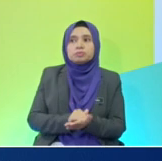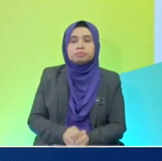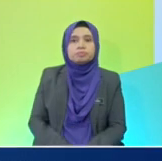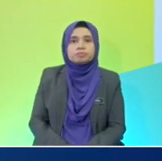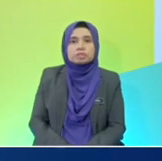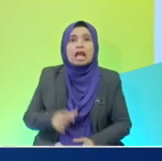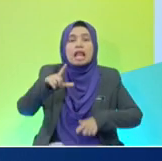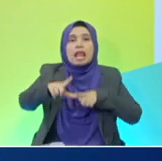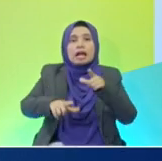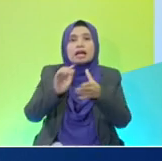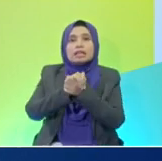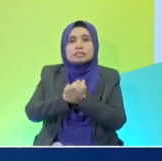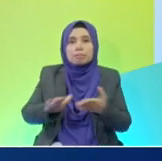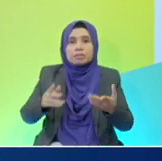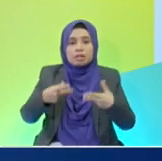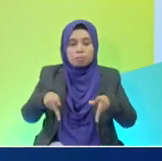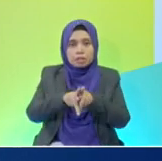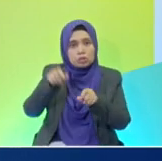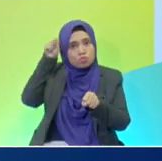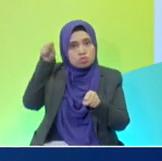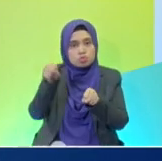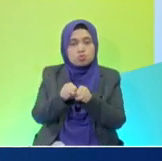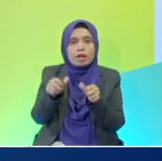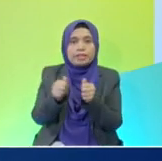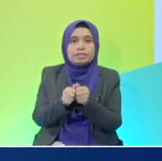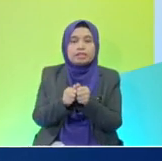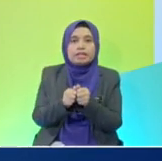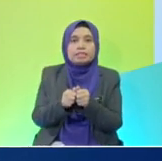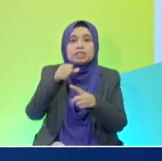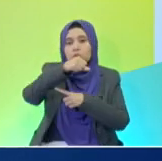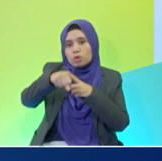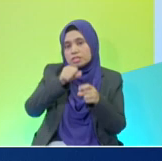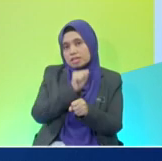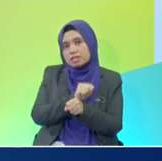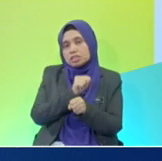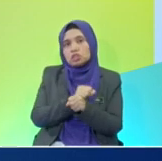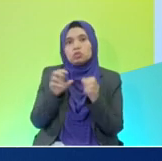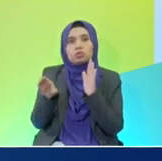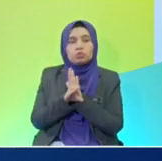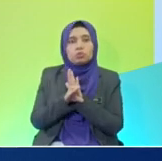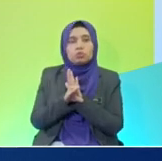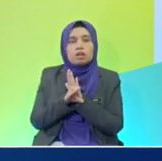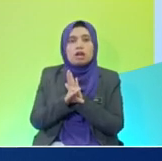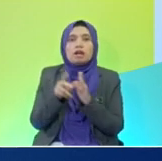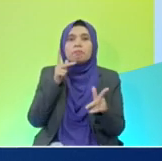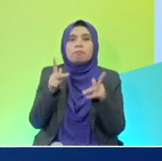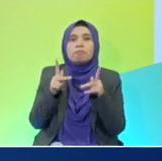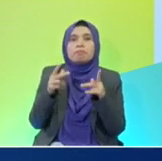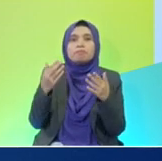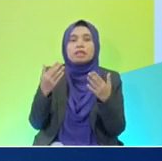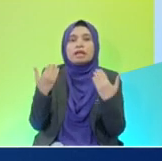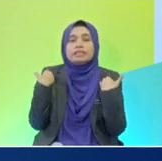langkah keselamatan perlu bersesuaian dengan situasi kerja oke contoh ya saya bagi contoh dekat sini ketikkan terdapat